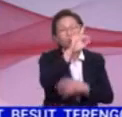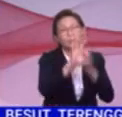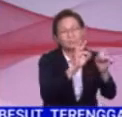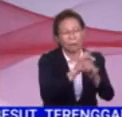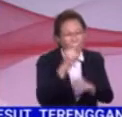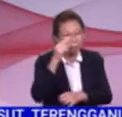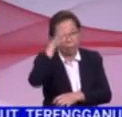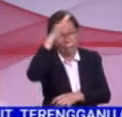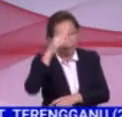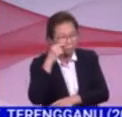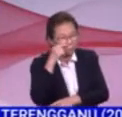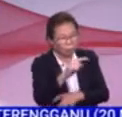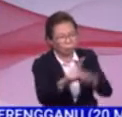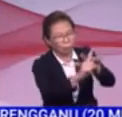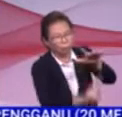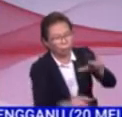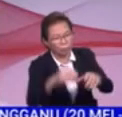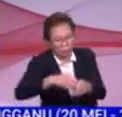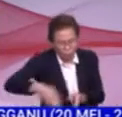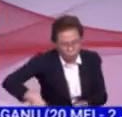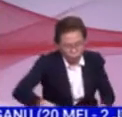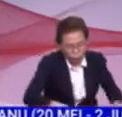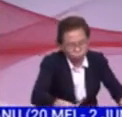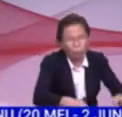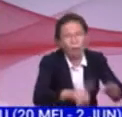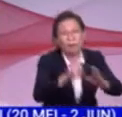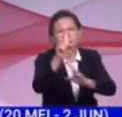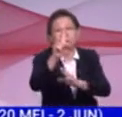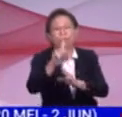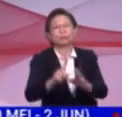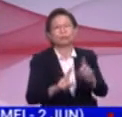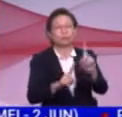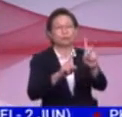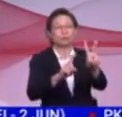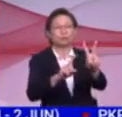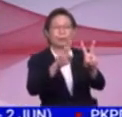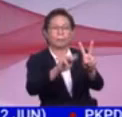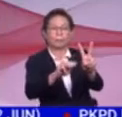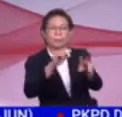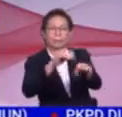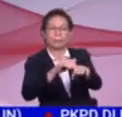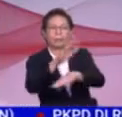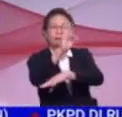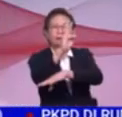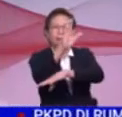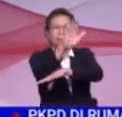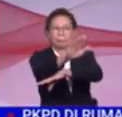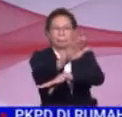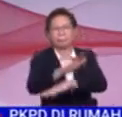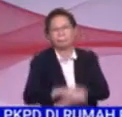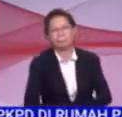oleh bapanya di dalam tali air sedalam 1.2 meter pada 6 petang.